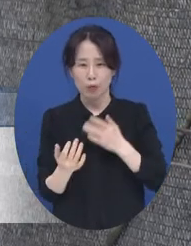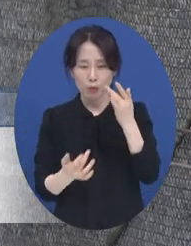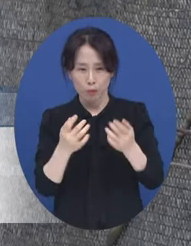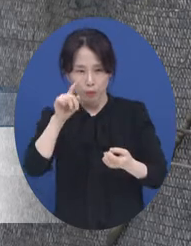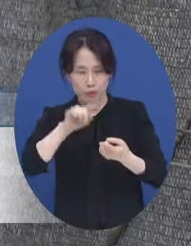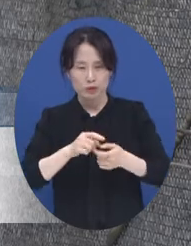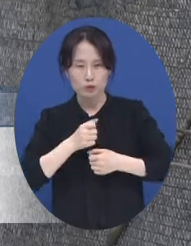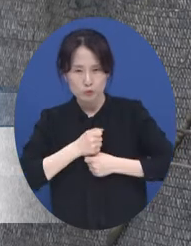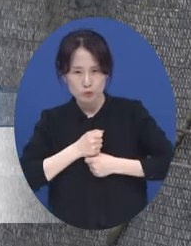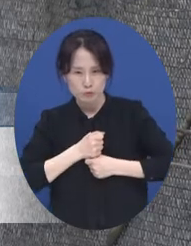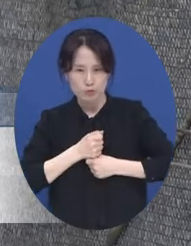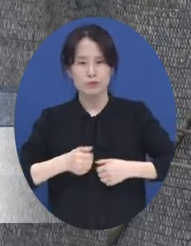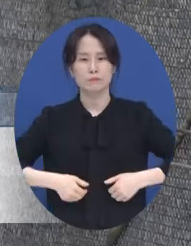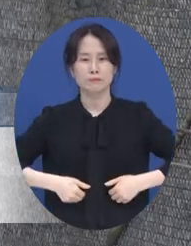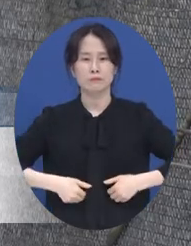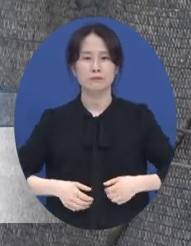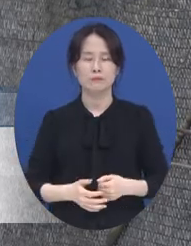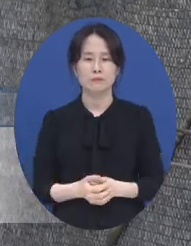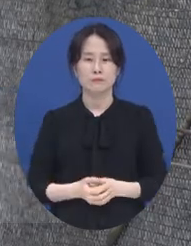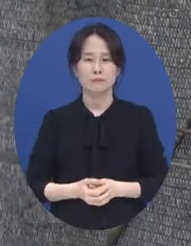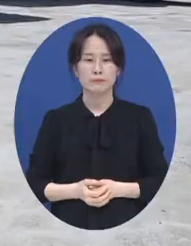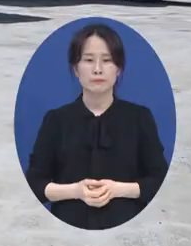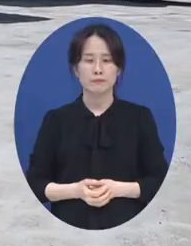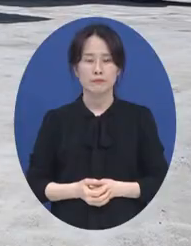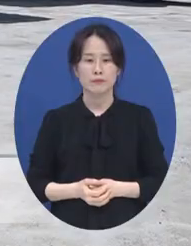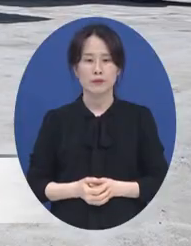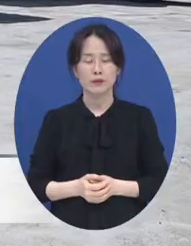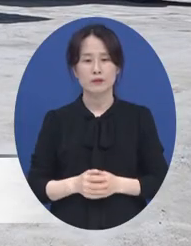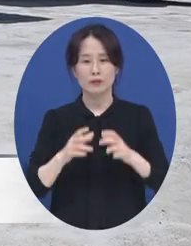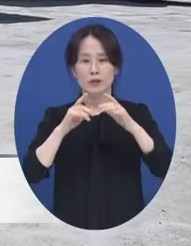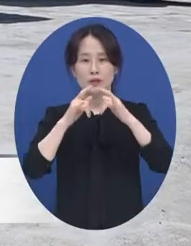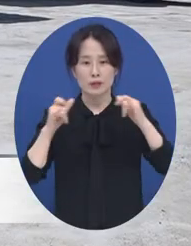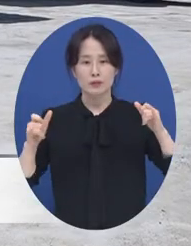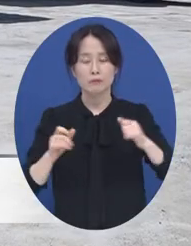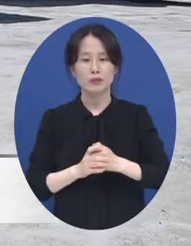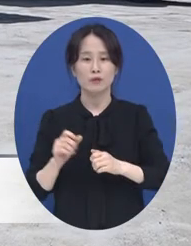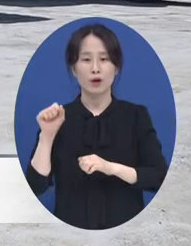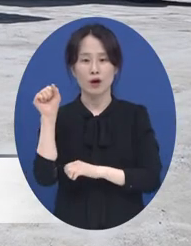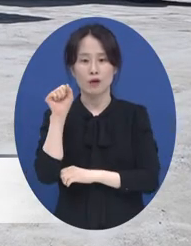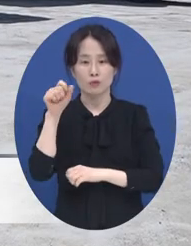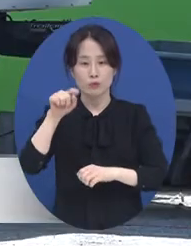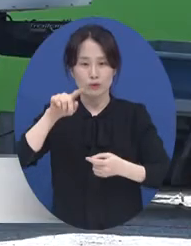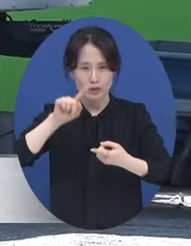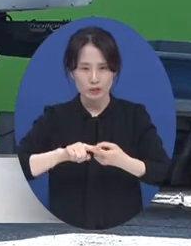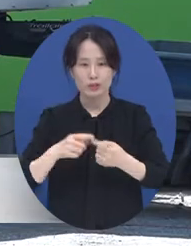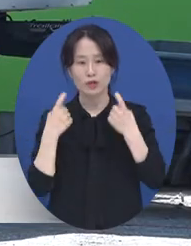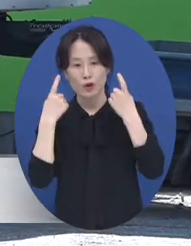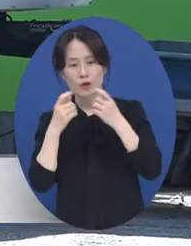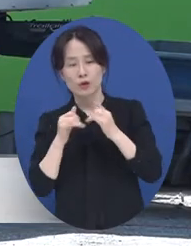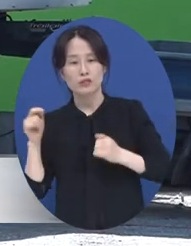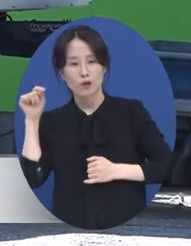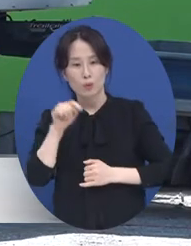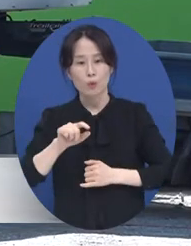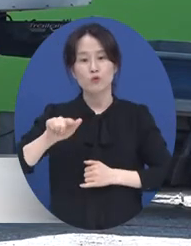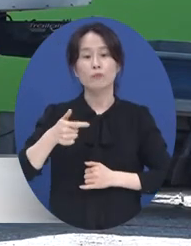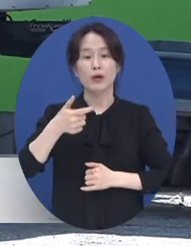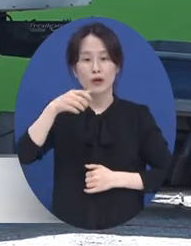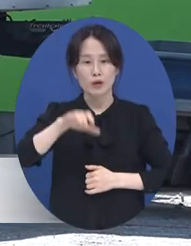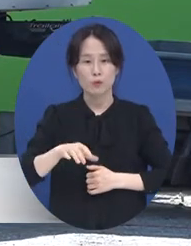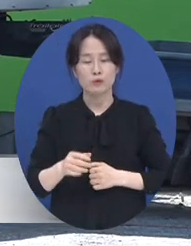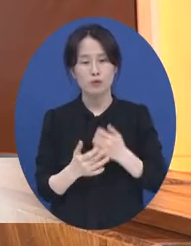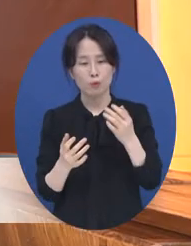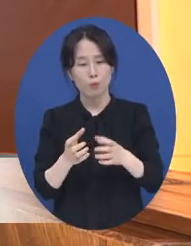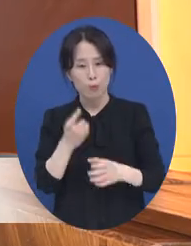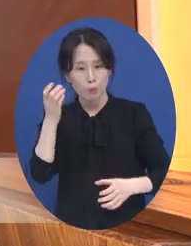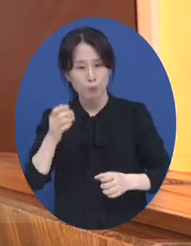이런 소각에 따른 불티를 조심해야 합니다 또 글램핑 과 카라반을 비롯해 상충 객들이 찾는 야영장 600여